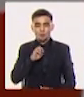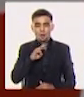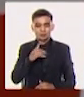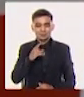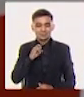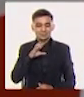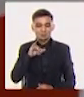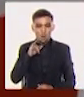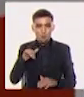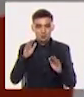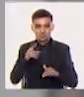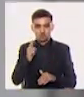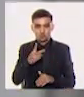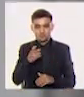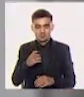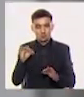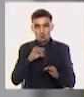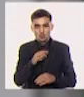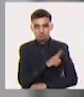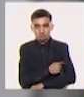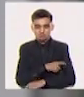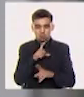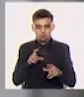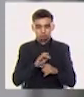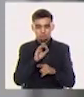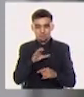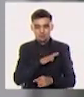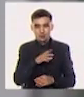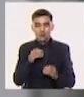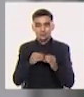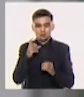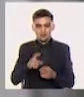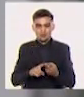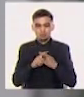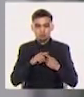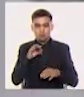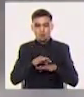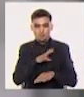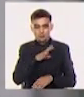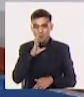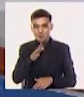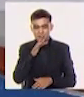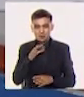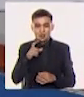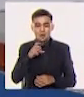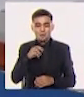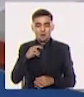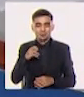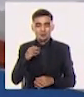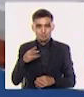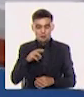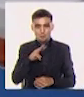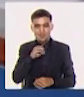коронавируспен күресуге 1200-дей маман жұмылдырылса, соның 10-ы ауру жұқтырып үлгерген. 5 жылға жоқ эпидемиолог болып жүрген Мерей